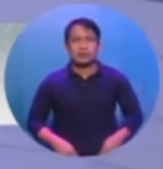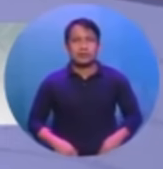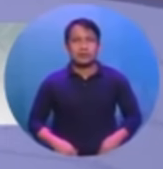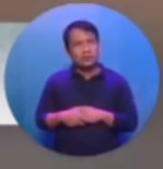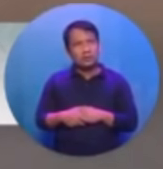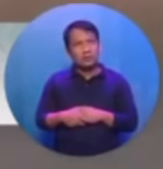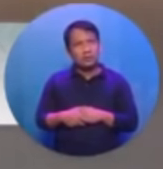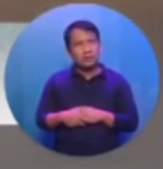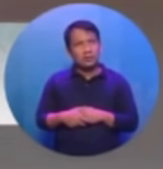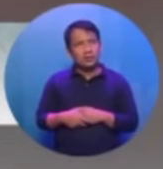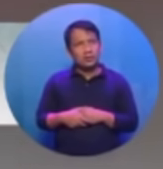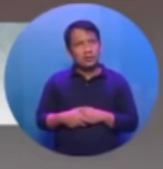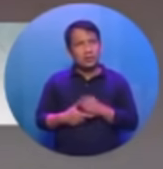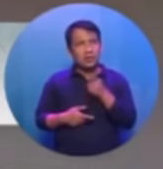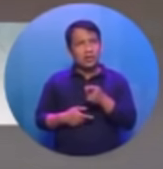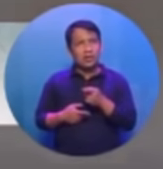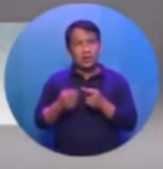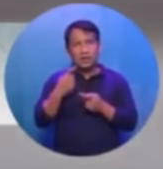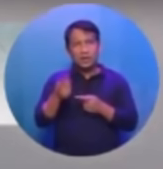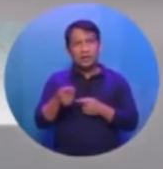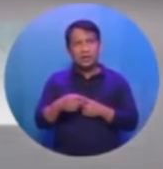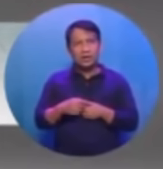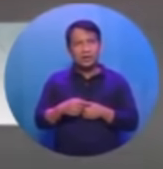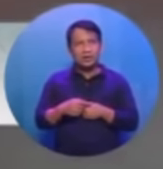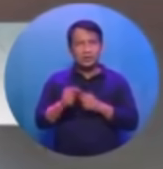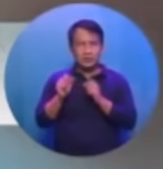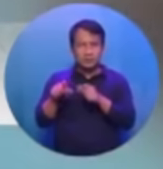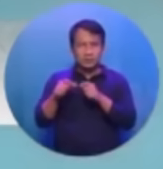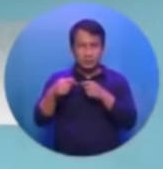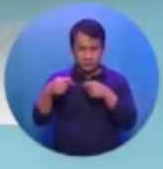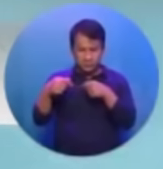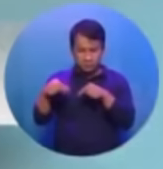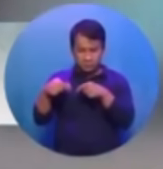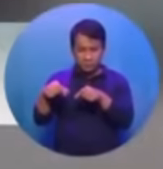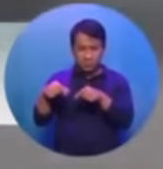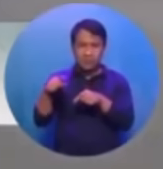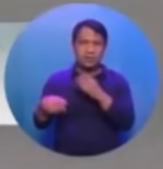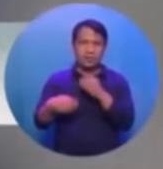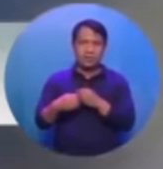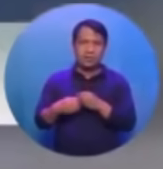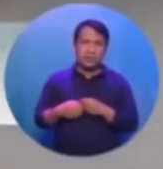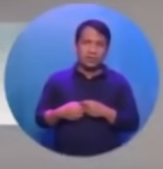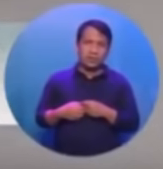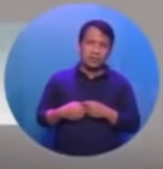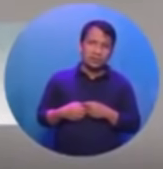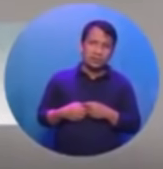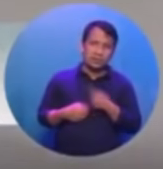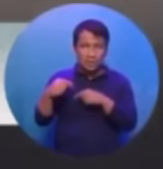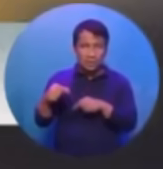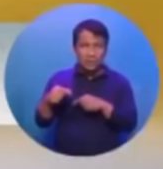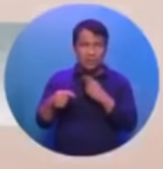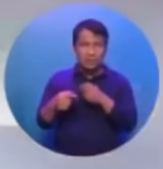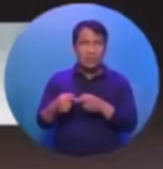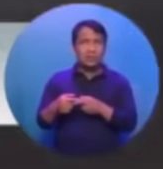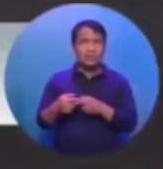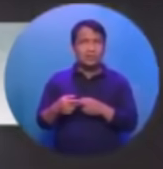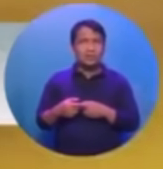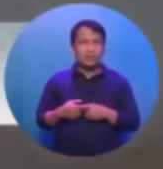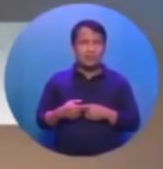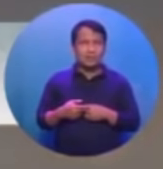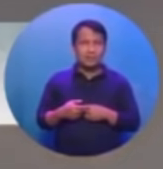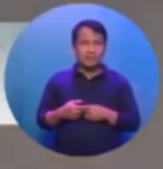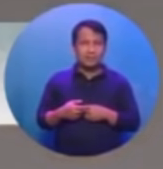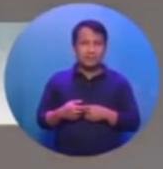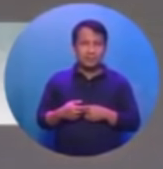na naglalakad? Yeah, ayan. Ano yan? Ah, namimili, nag-grocery. Okay. Yun, nag-grocery. Okay.